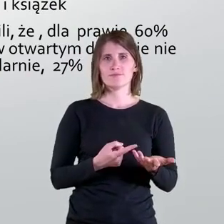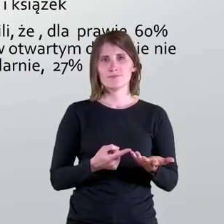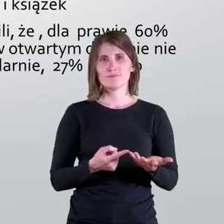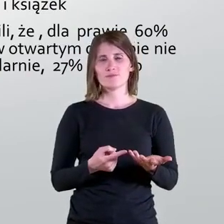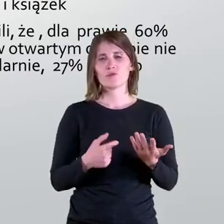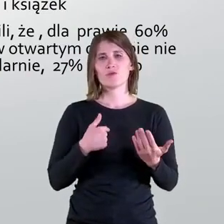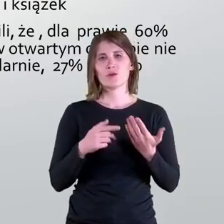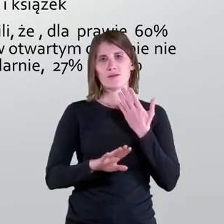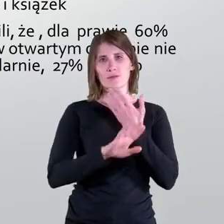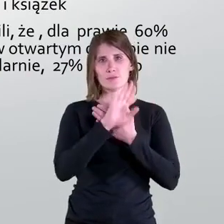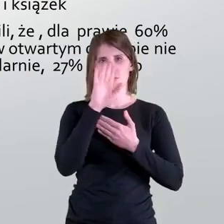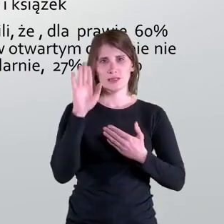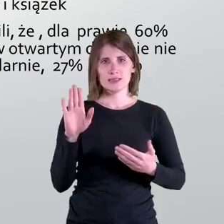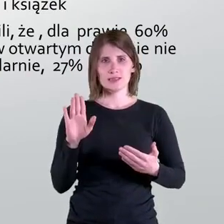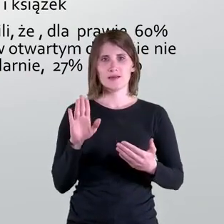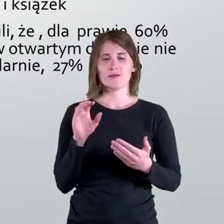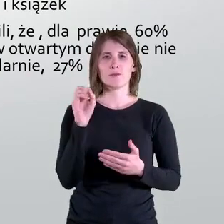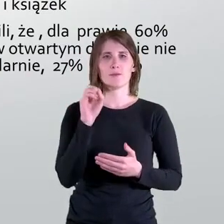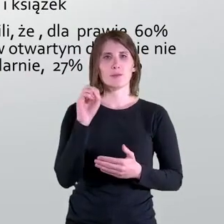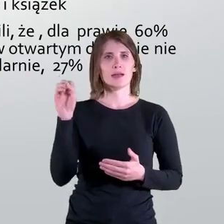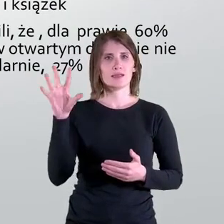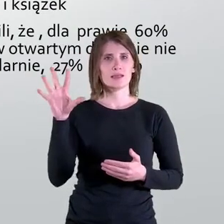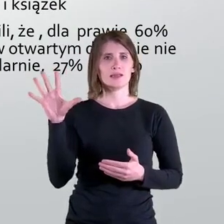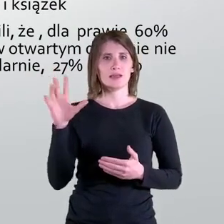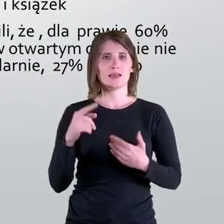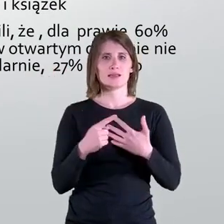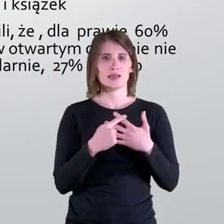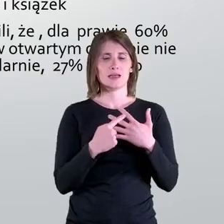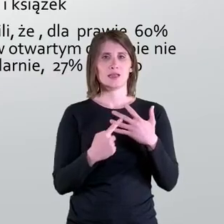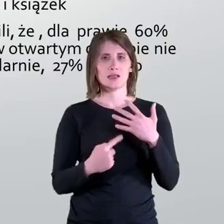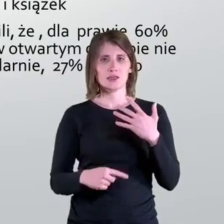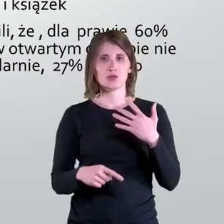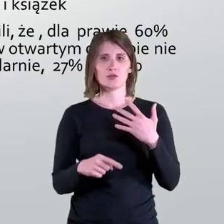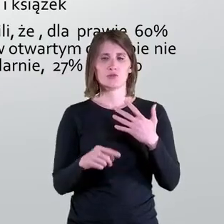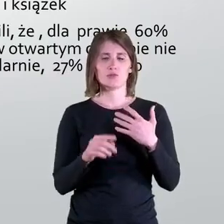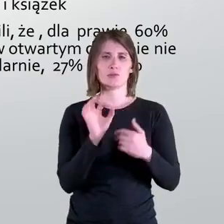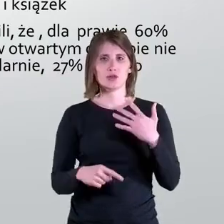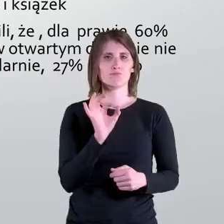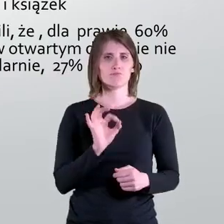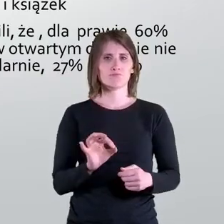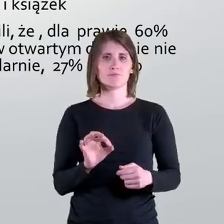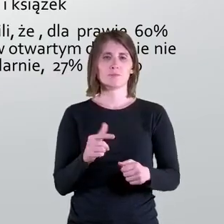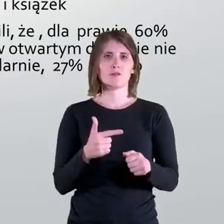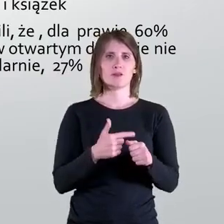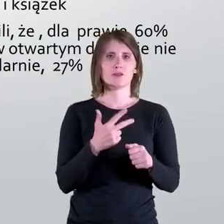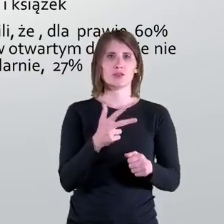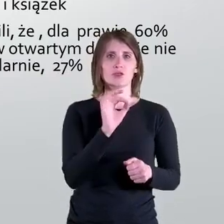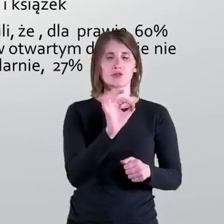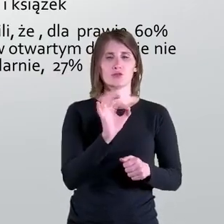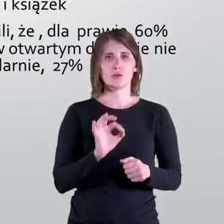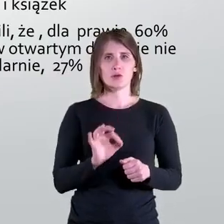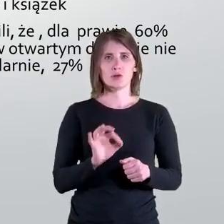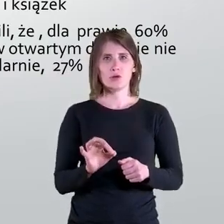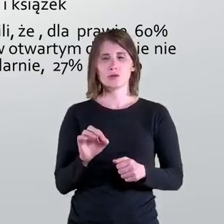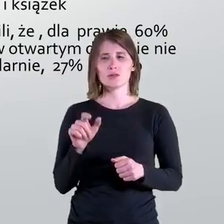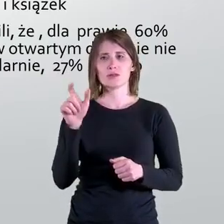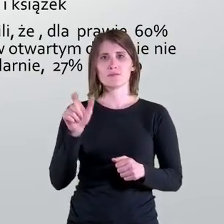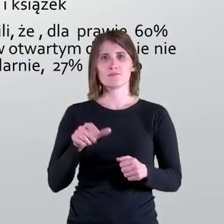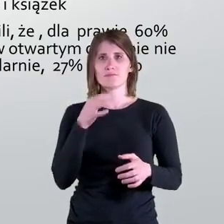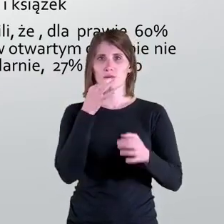przedstawiam areszt prezentacji wzięliśmy procentowe 20 procent ankietowanych